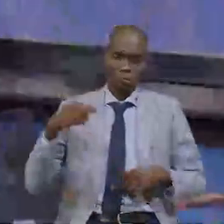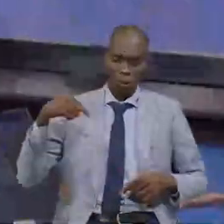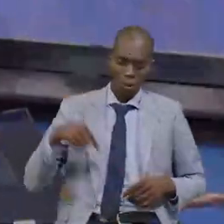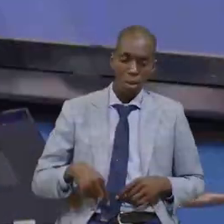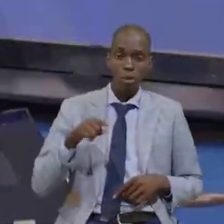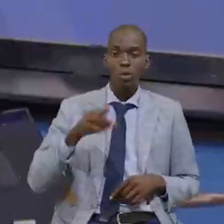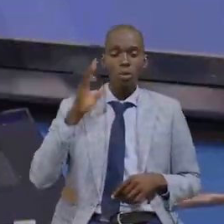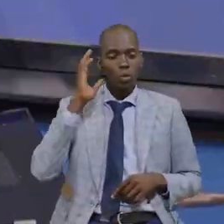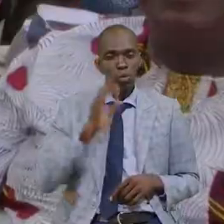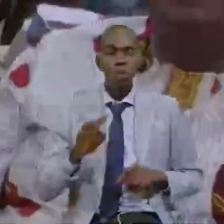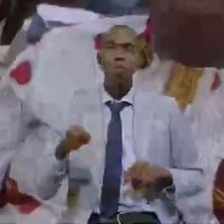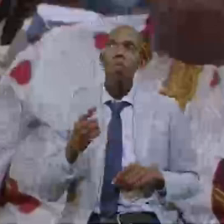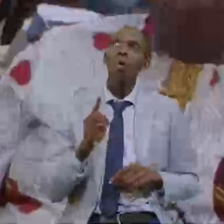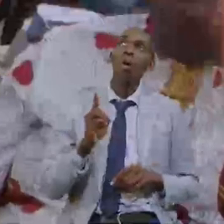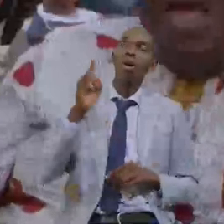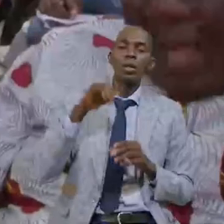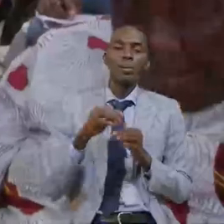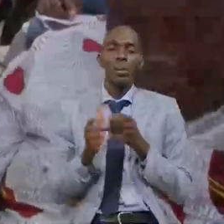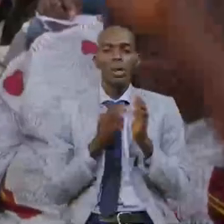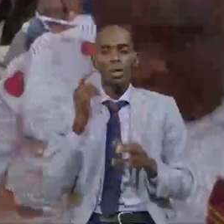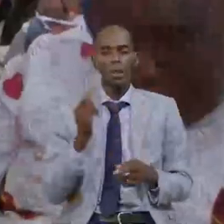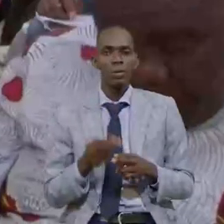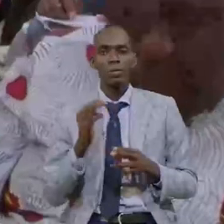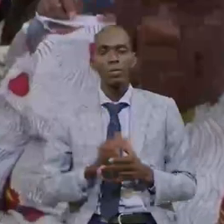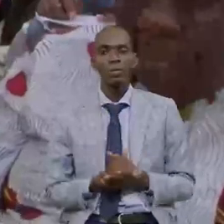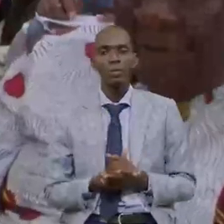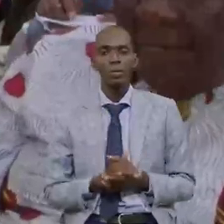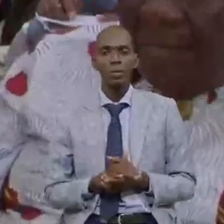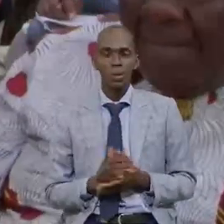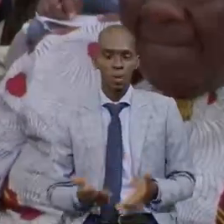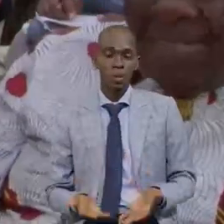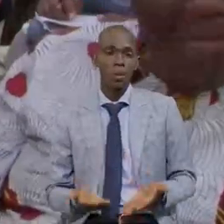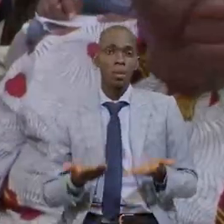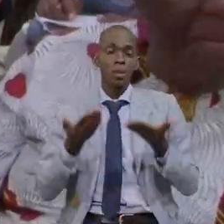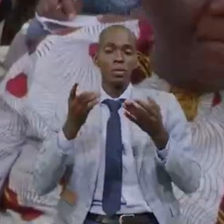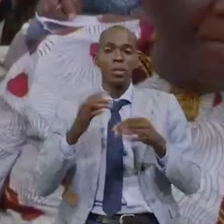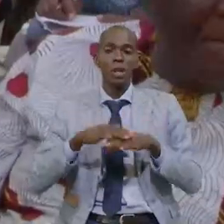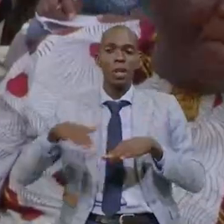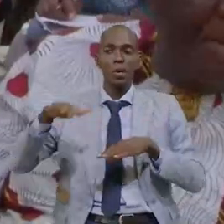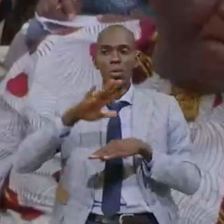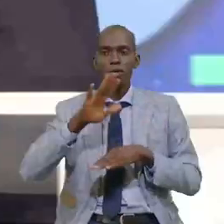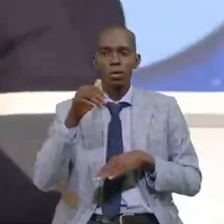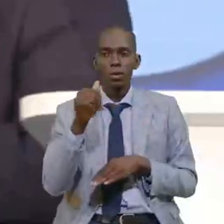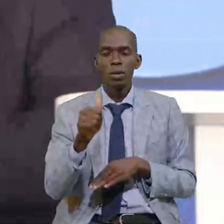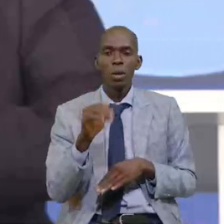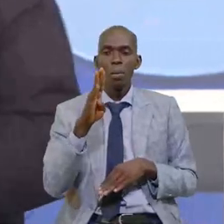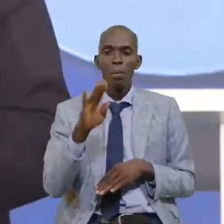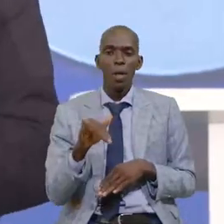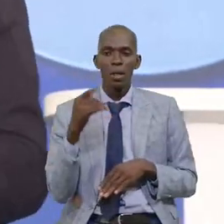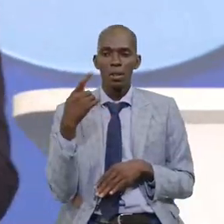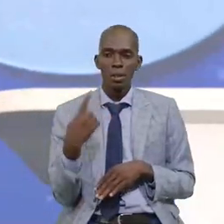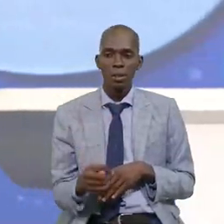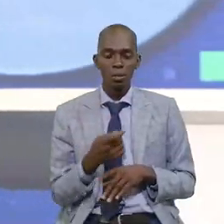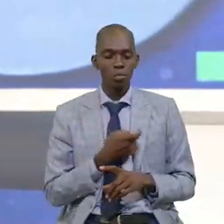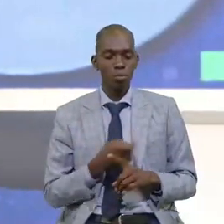en bas. Ta main sera montante au nom de Jésus. Au-dessus de toi-même, par